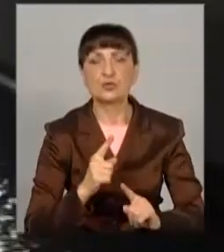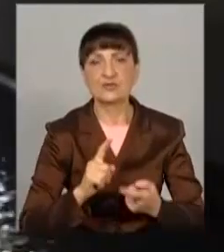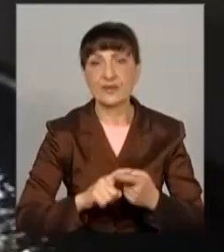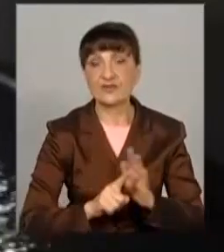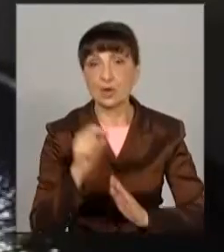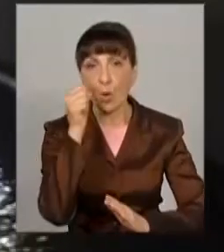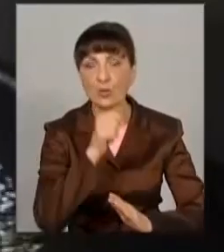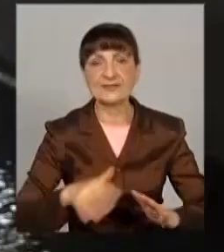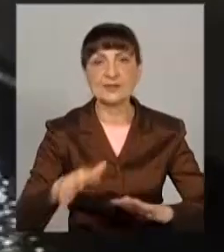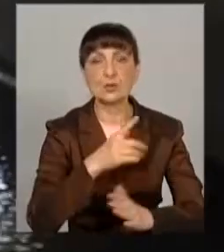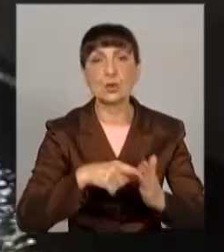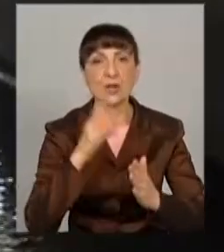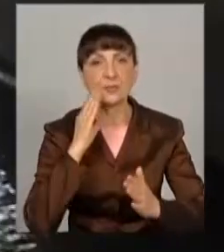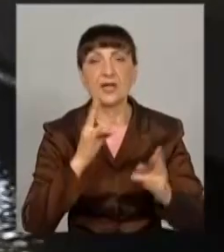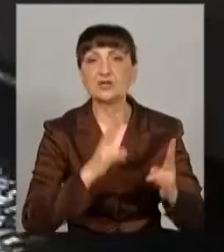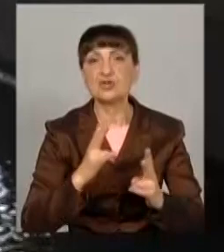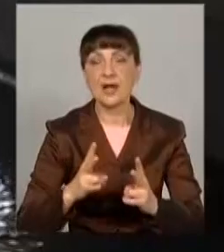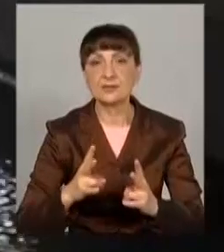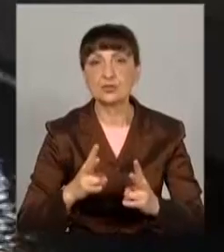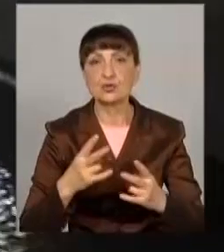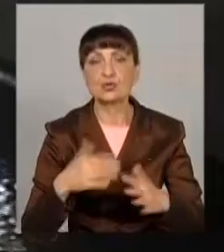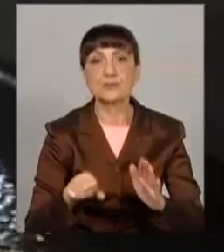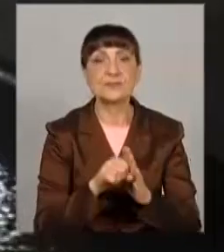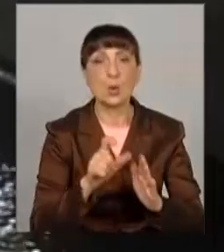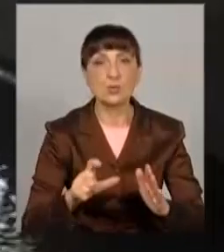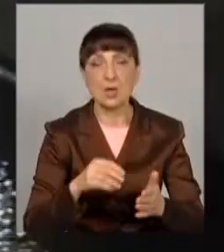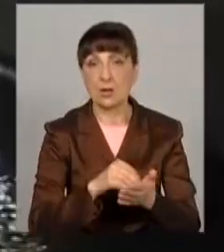которой с начала года на территории города Алматы несчастных случаев, связанных с гибелью людей, не зарегистрировано.